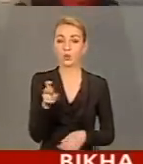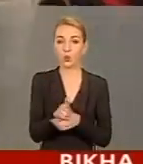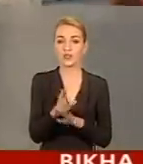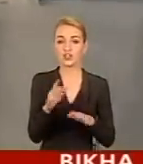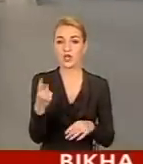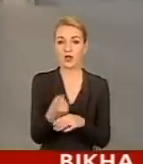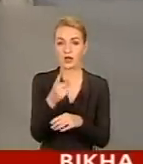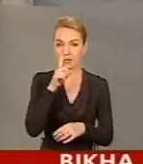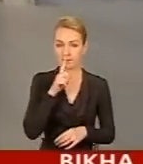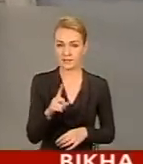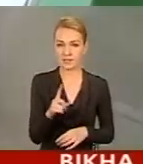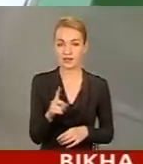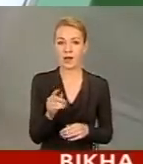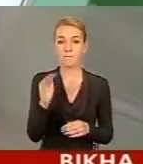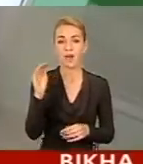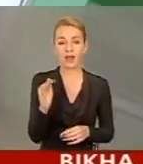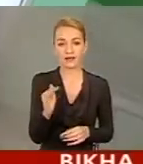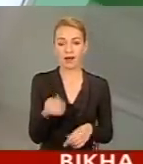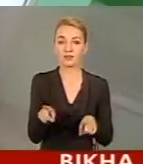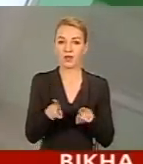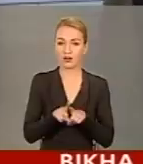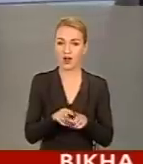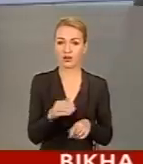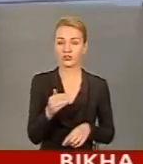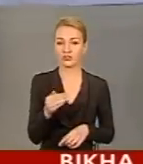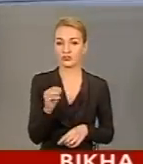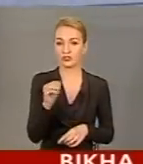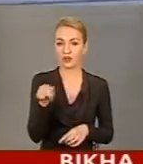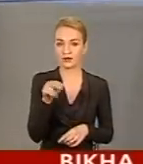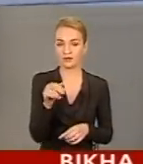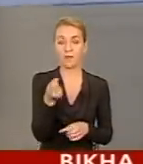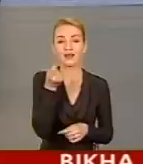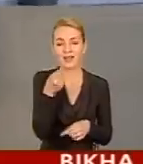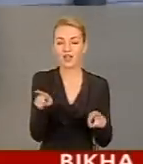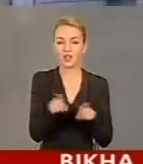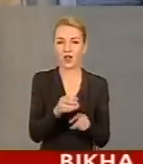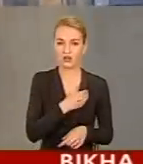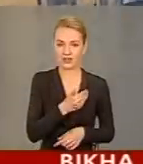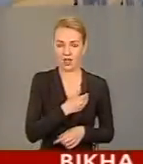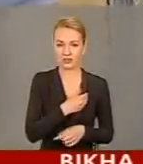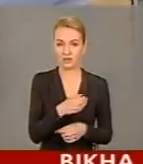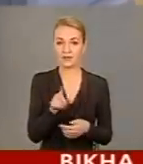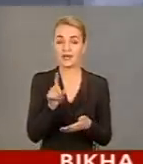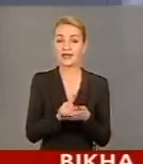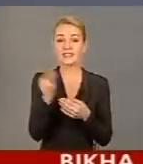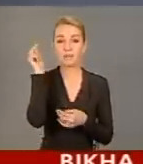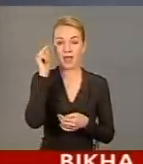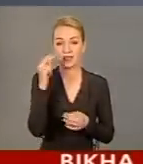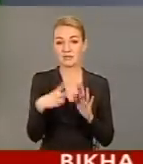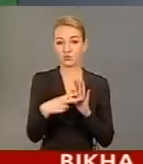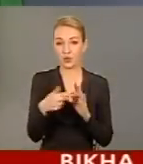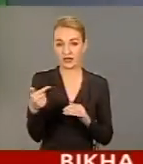лише раз на місяць. Маленька, втім, така жадана. Стипендія 720 гривень взагалі. Сьогодні